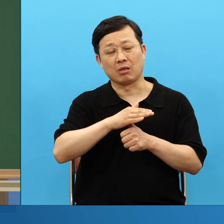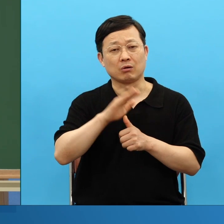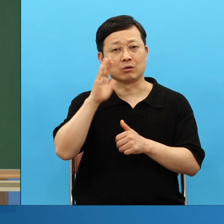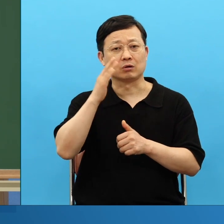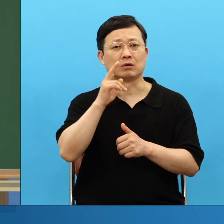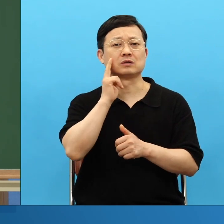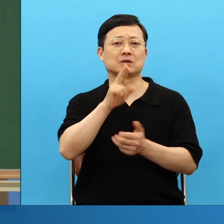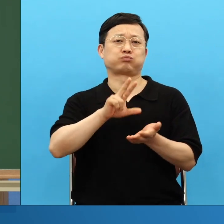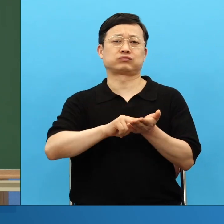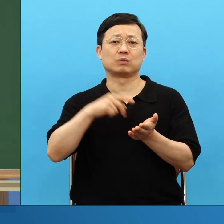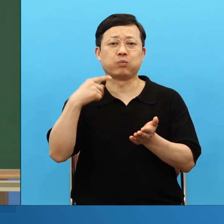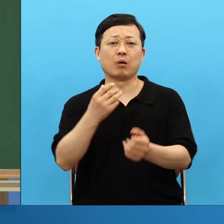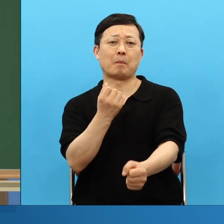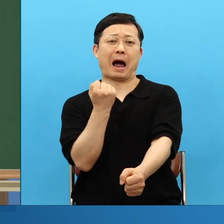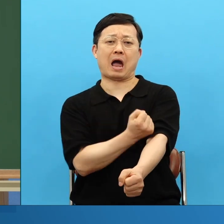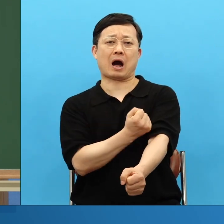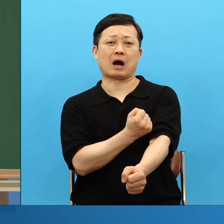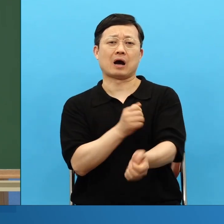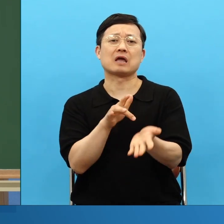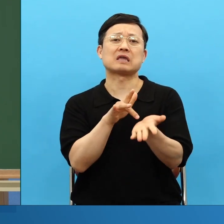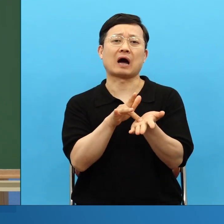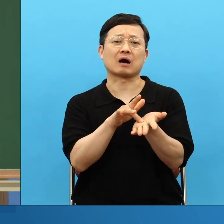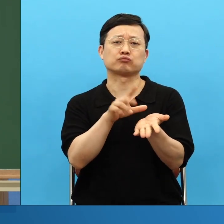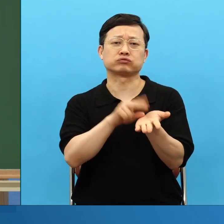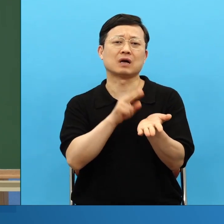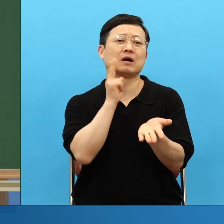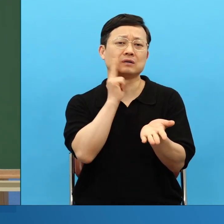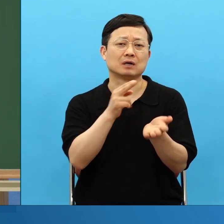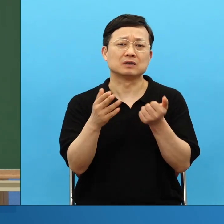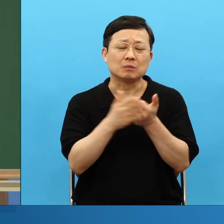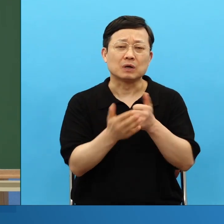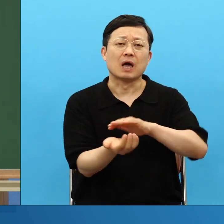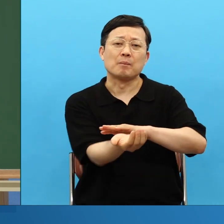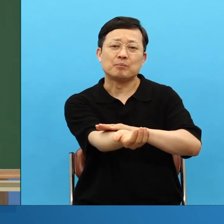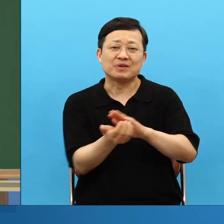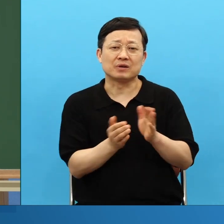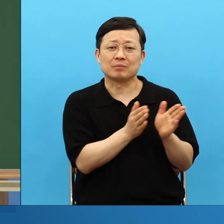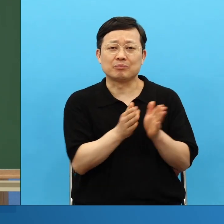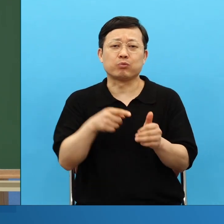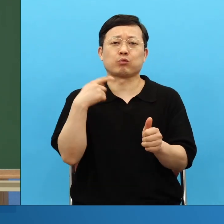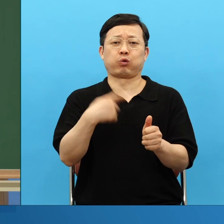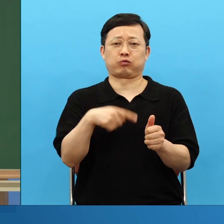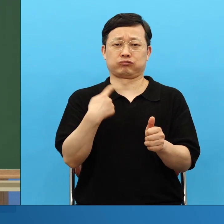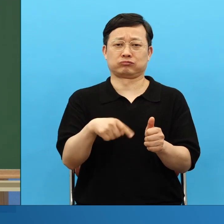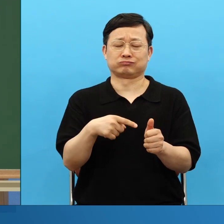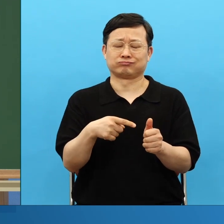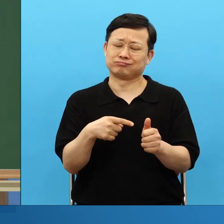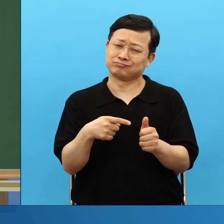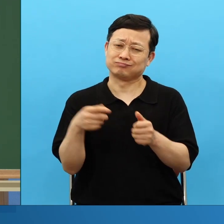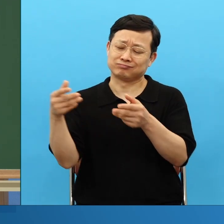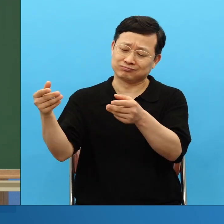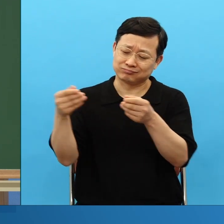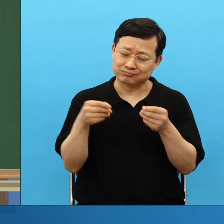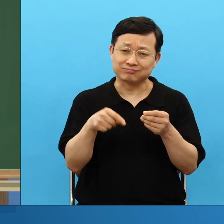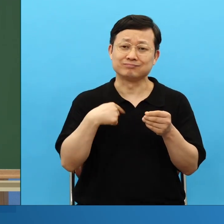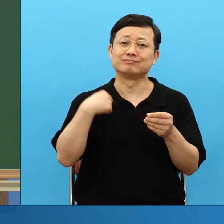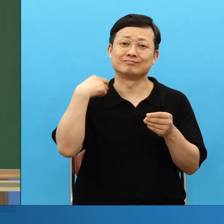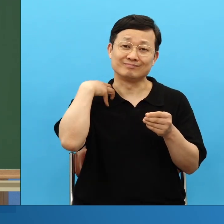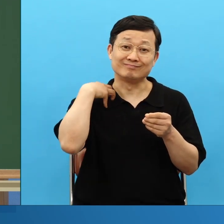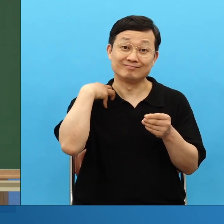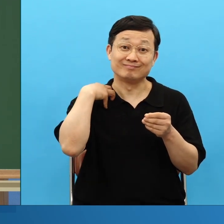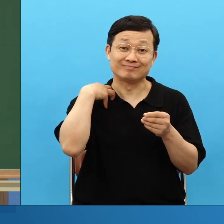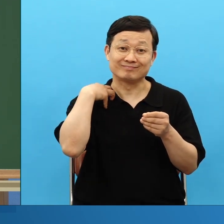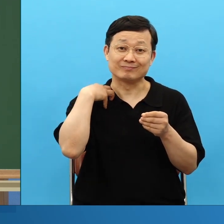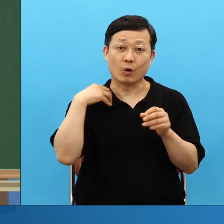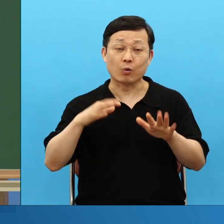너무 심각하니까 예방 교육을 좀 해라. 뭐 이런 부분이 이제 1번이고 4가지가 있었는데